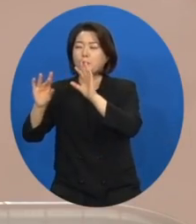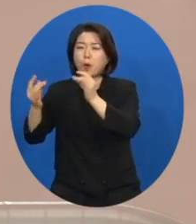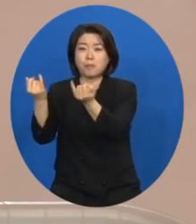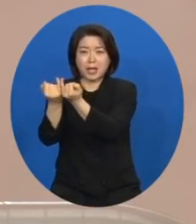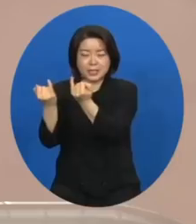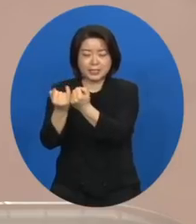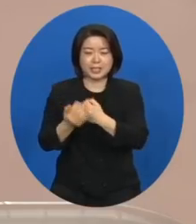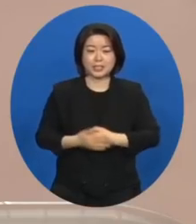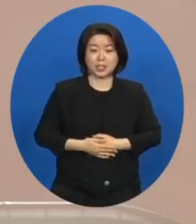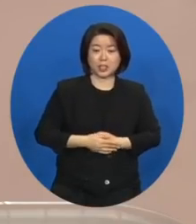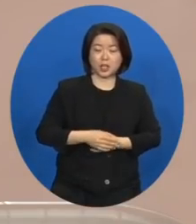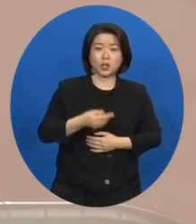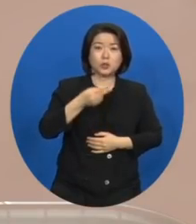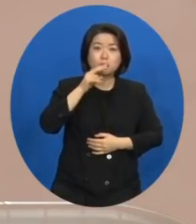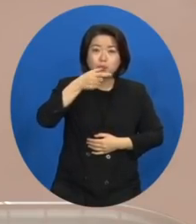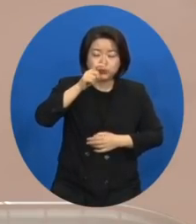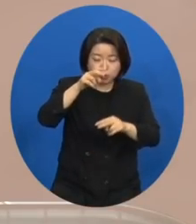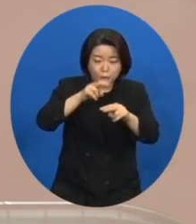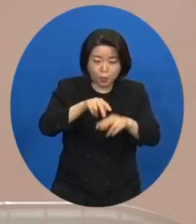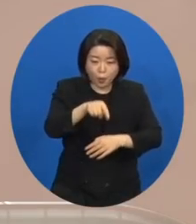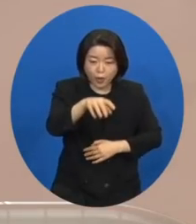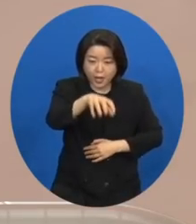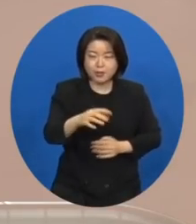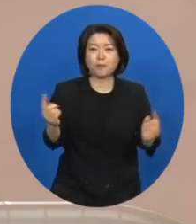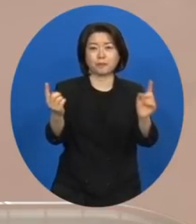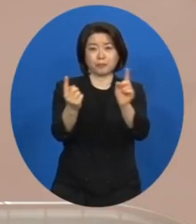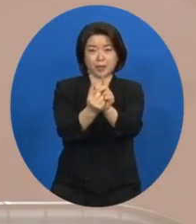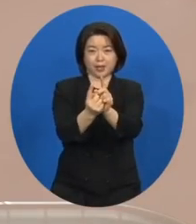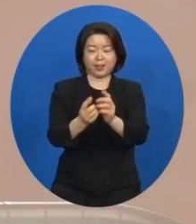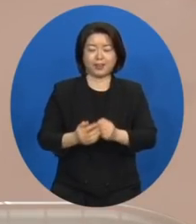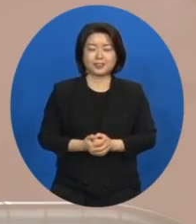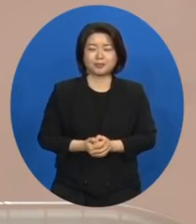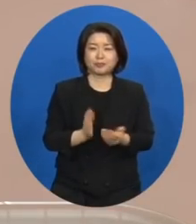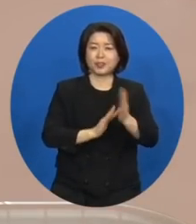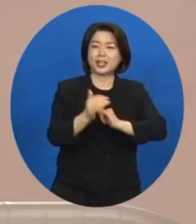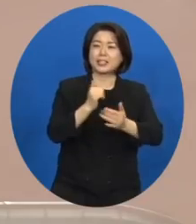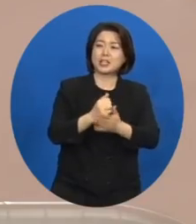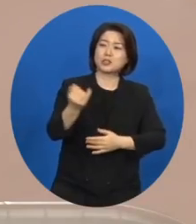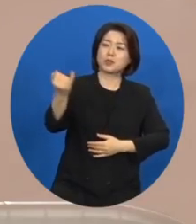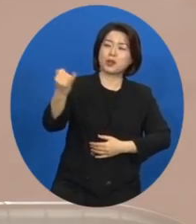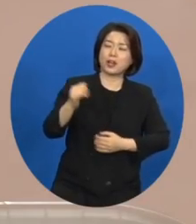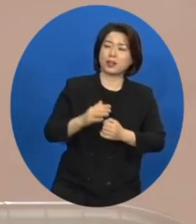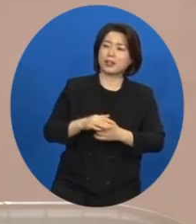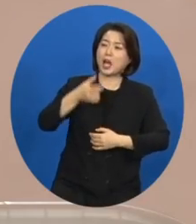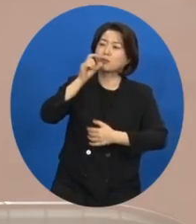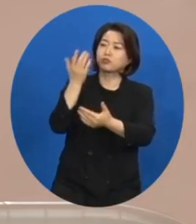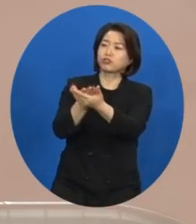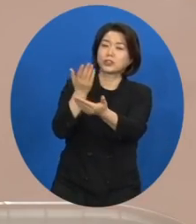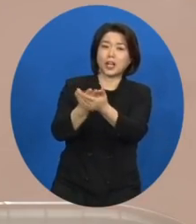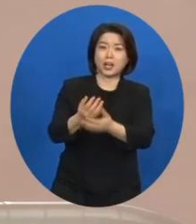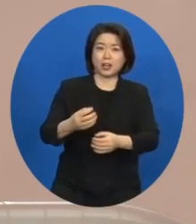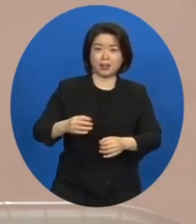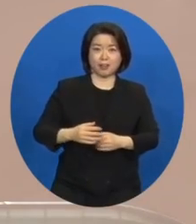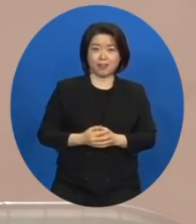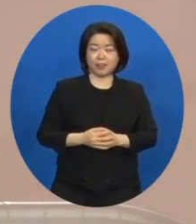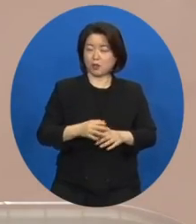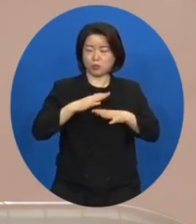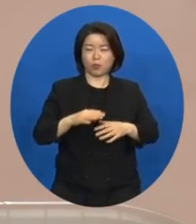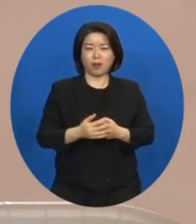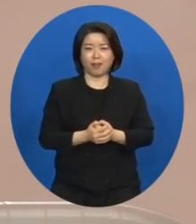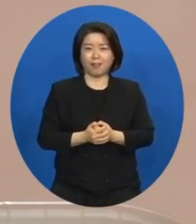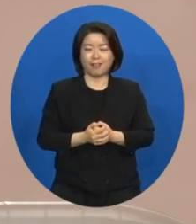우물에서 만나게 된 겁니다 그러면서 예수님이 여인에게 물을 달라고 요청을 하죠 여인이 놀래 입니다 보통